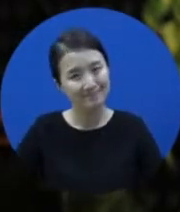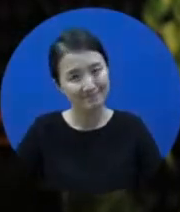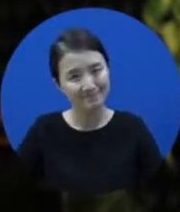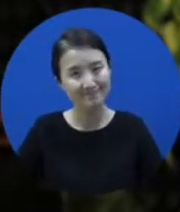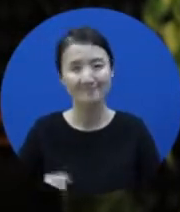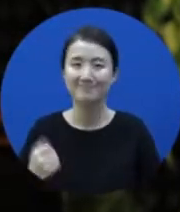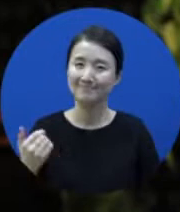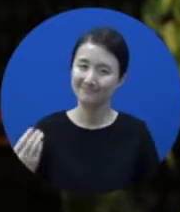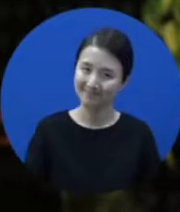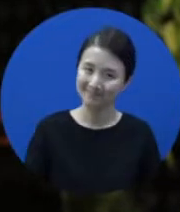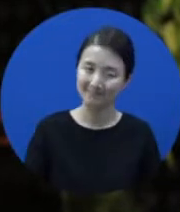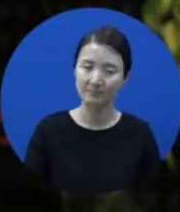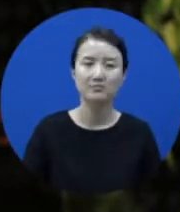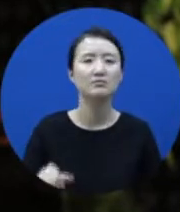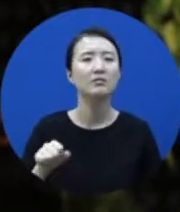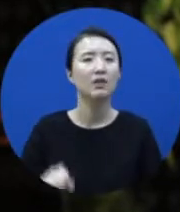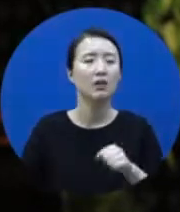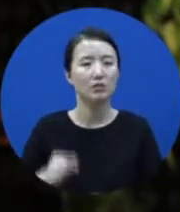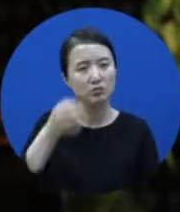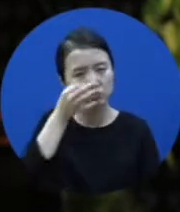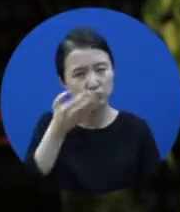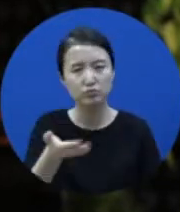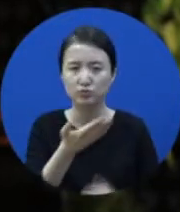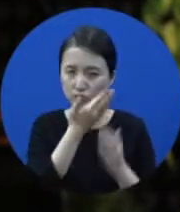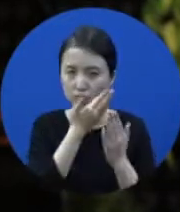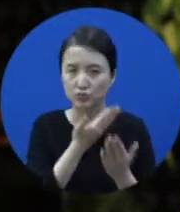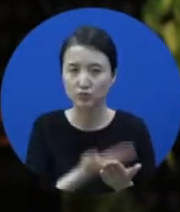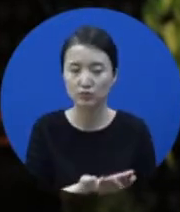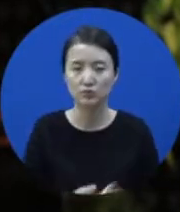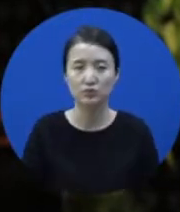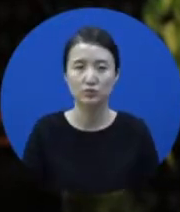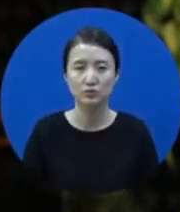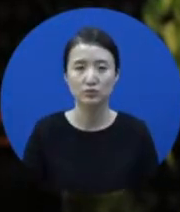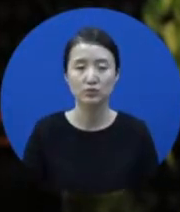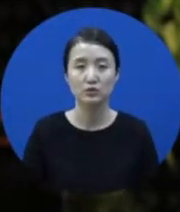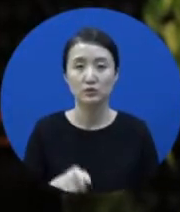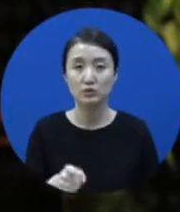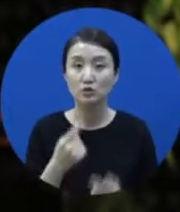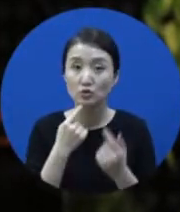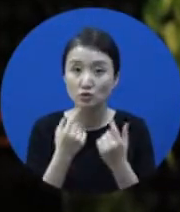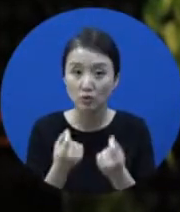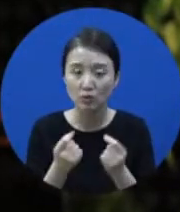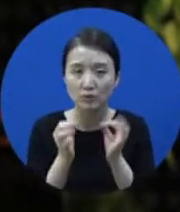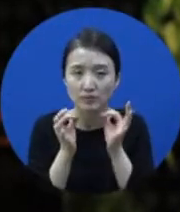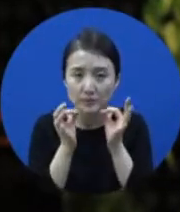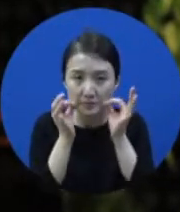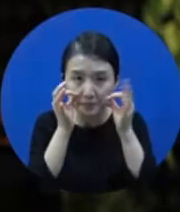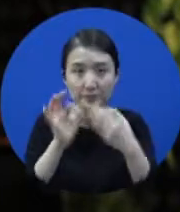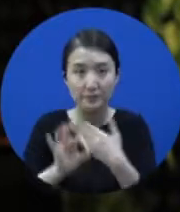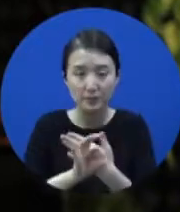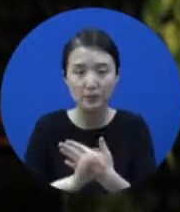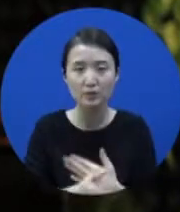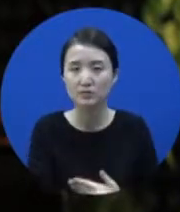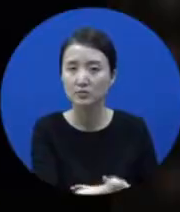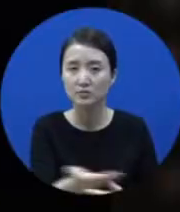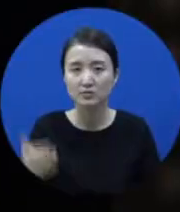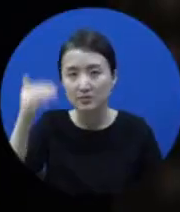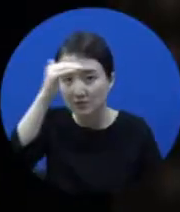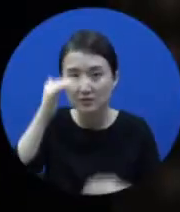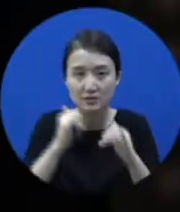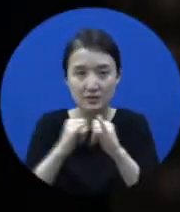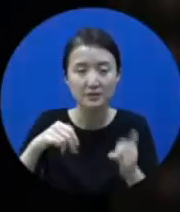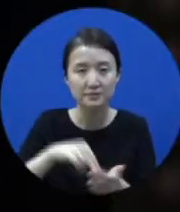됩니다. 그런데요. 자, 이렇게 하다 보면은 감동을 느끼게 되는데 자, 여기 지금 잠깐 화면을 보시면